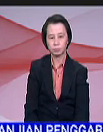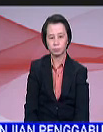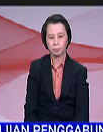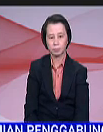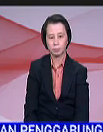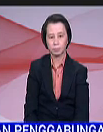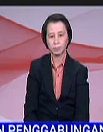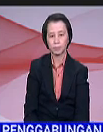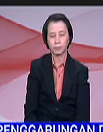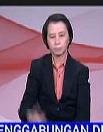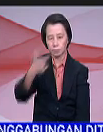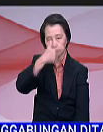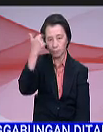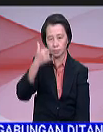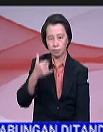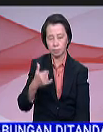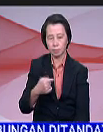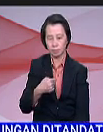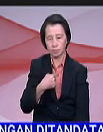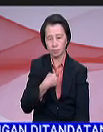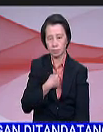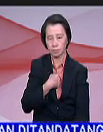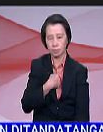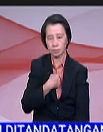adalah satu perbaikan. So sebagai tenaga pengajar juga pun saya